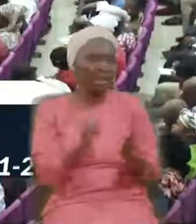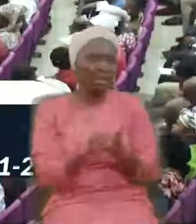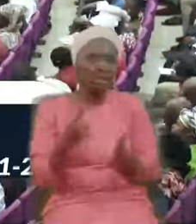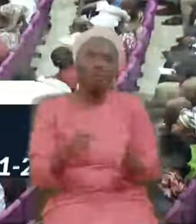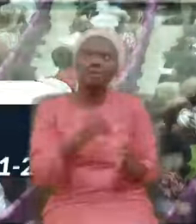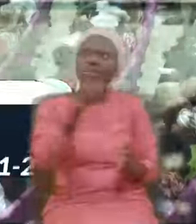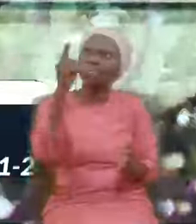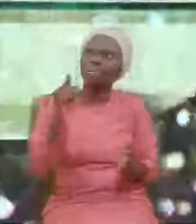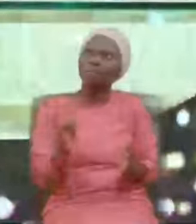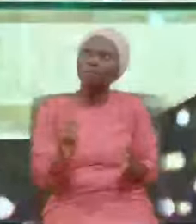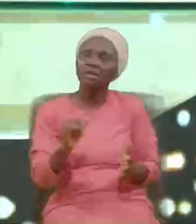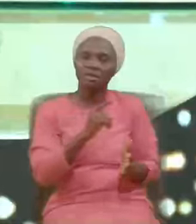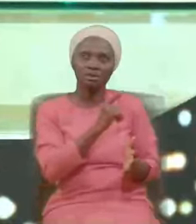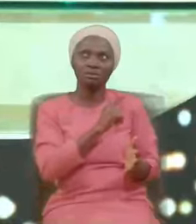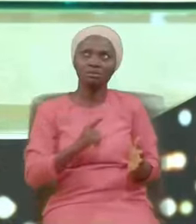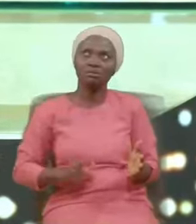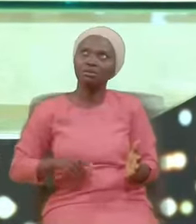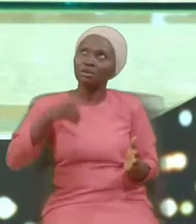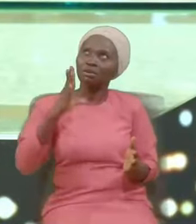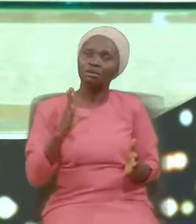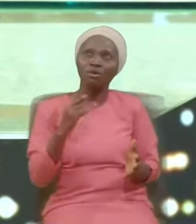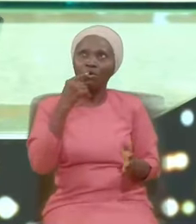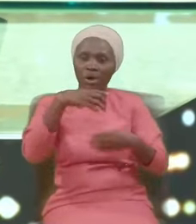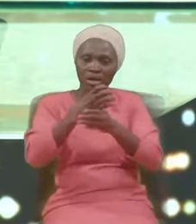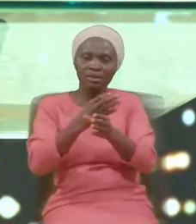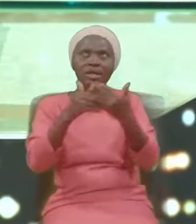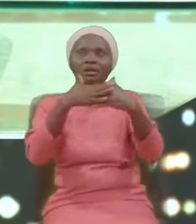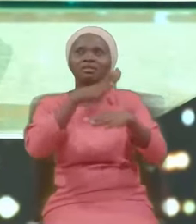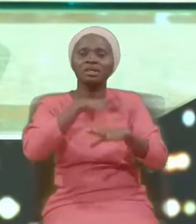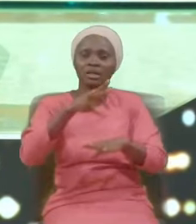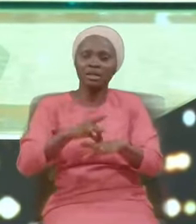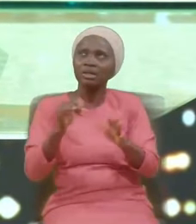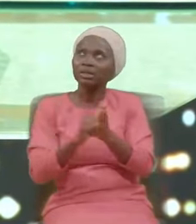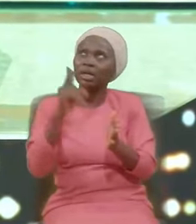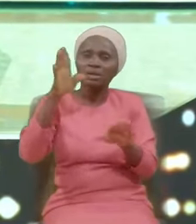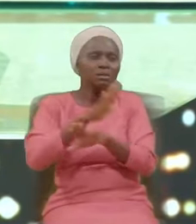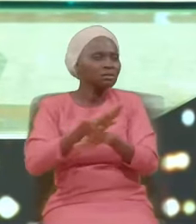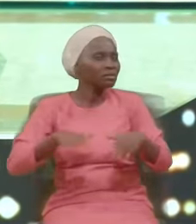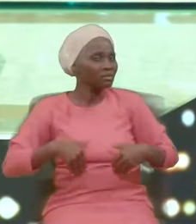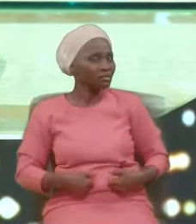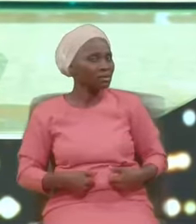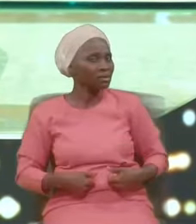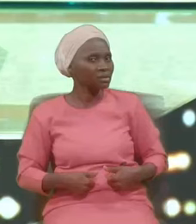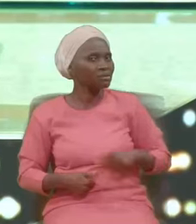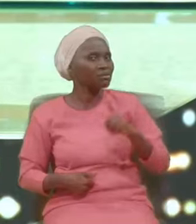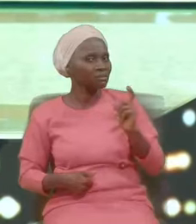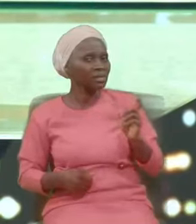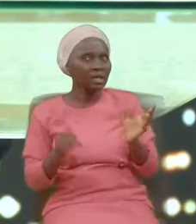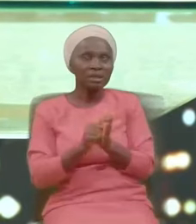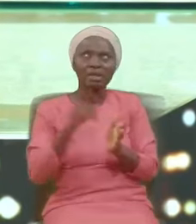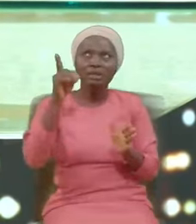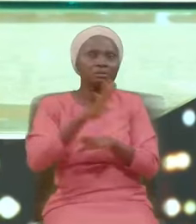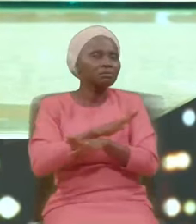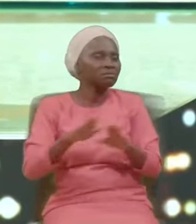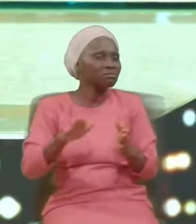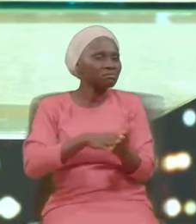le Dieu d'éternité, l'Éternel, qui a créé les extrémités de la terre. Il ne se fatigue point, il ne se